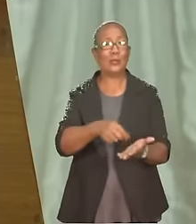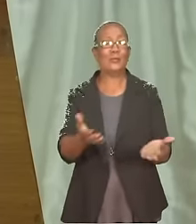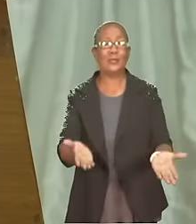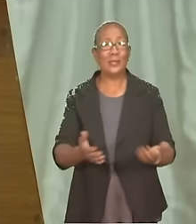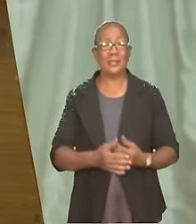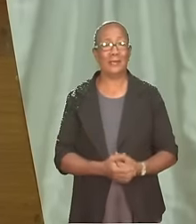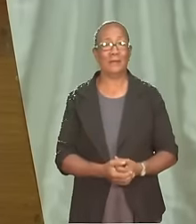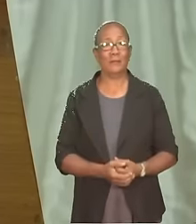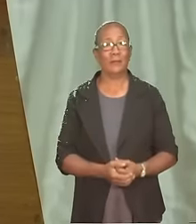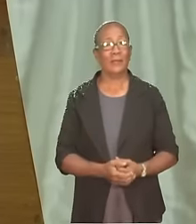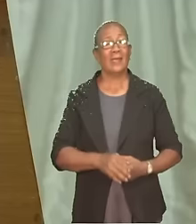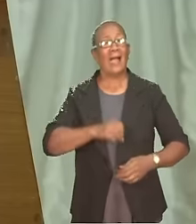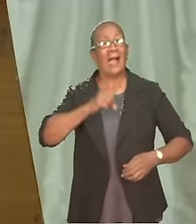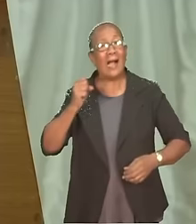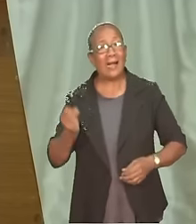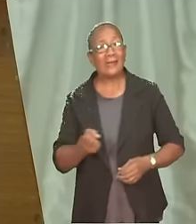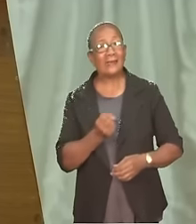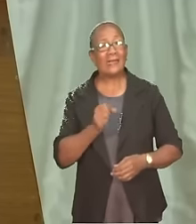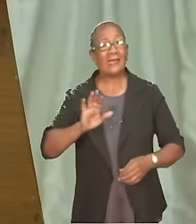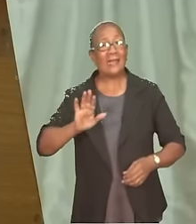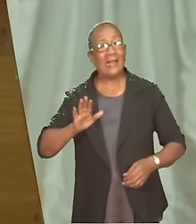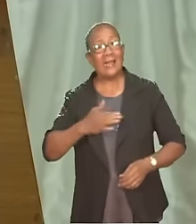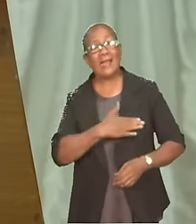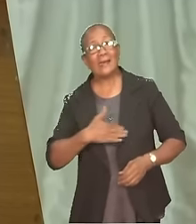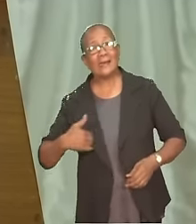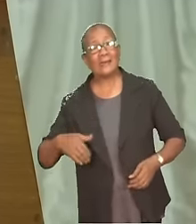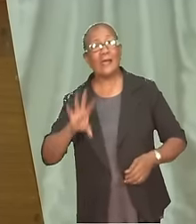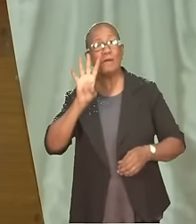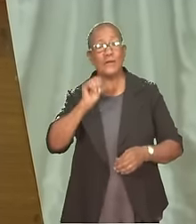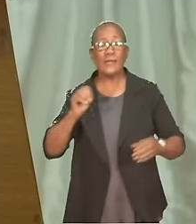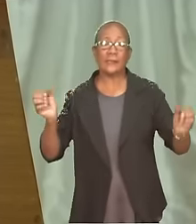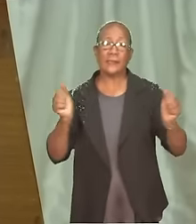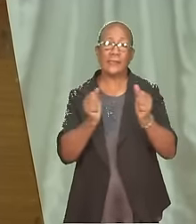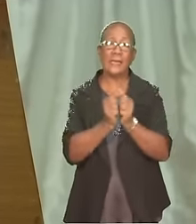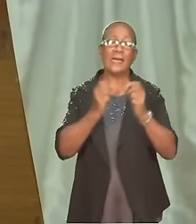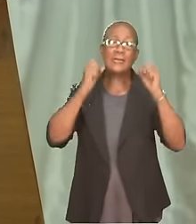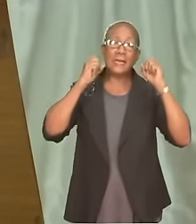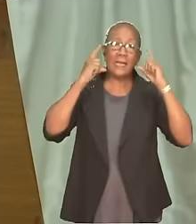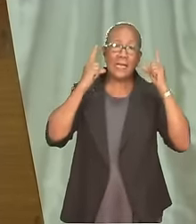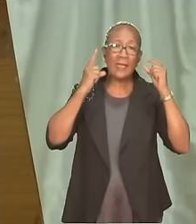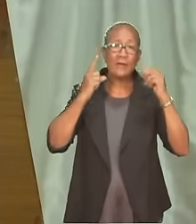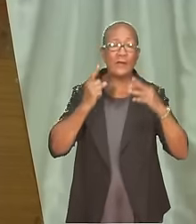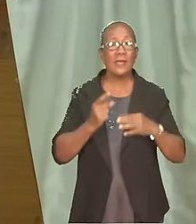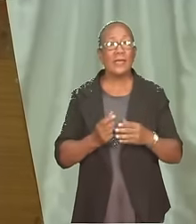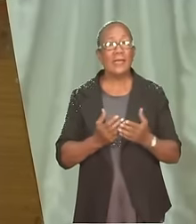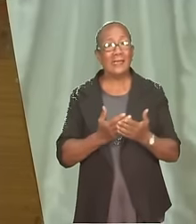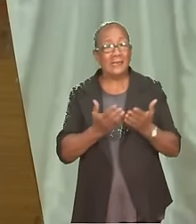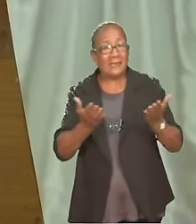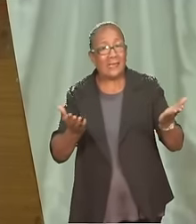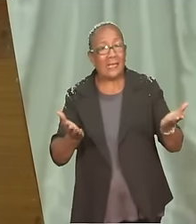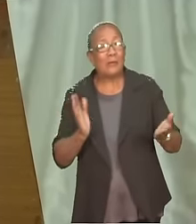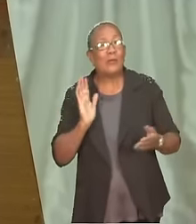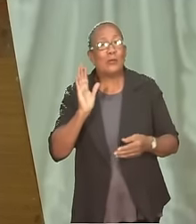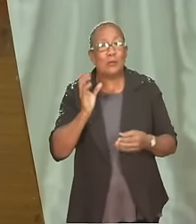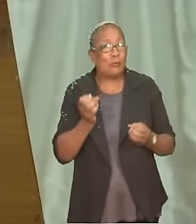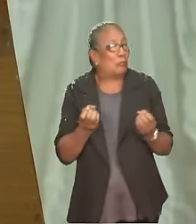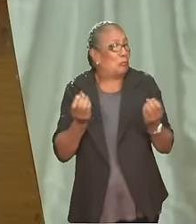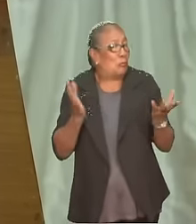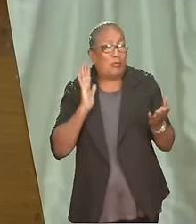we hebben al die tijd, langer dan 40 jaar, geleefd in een soort schijnwelvaart.